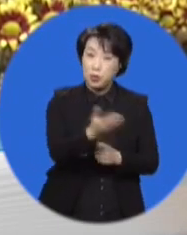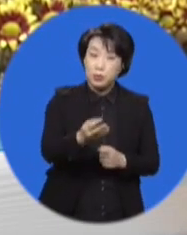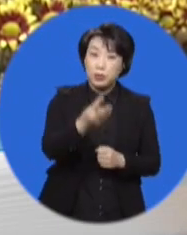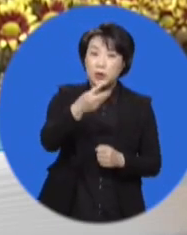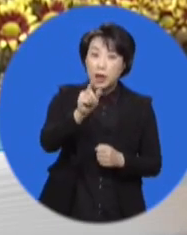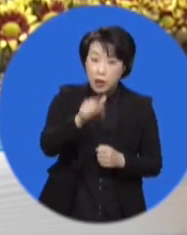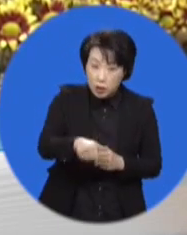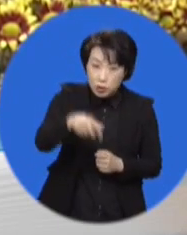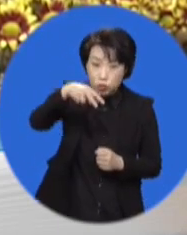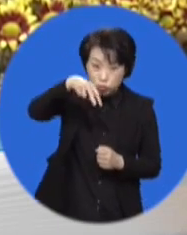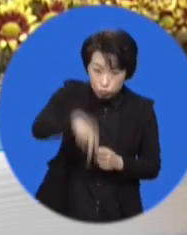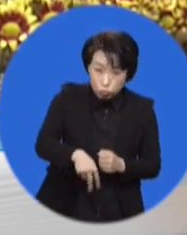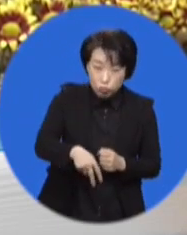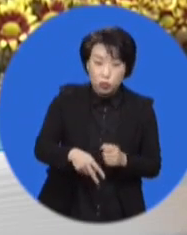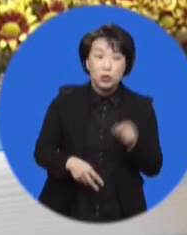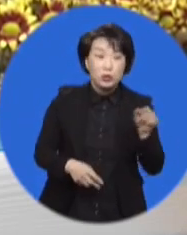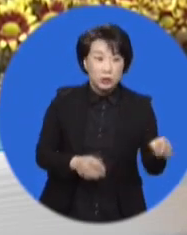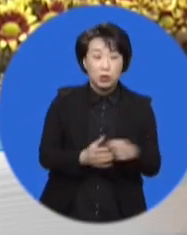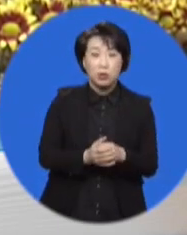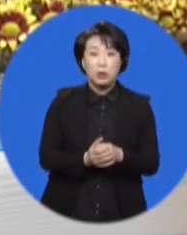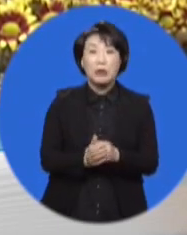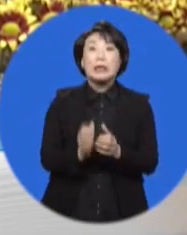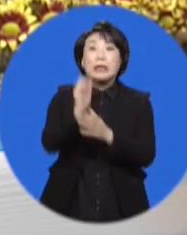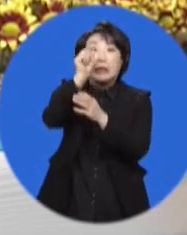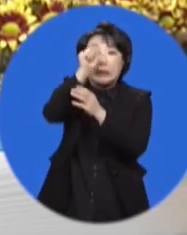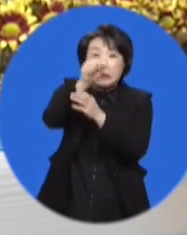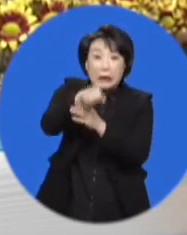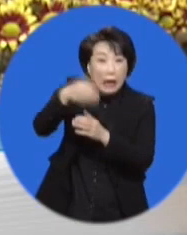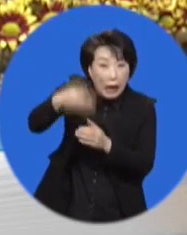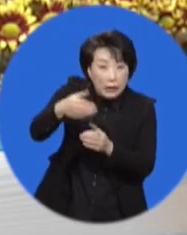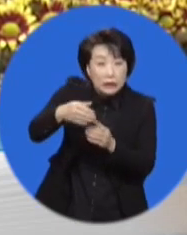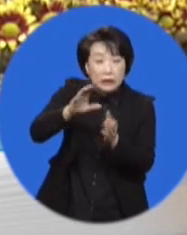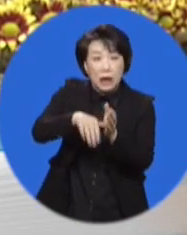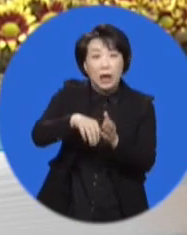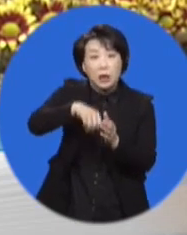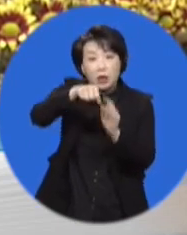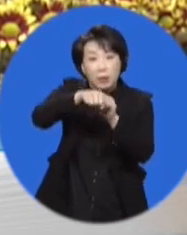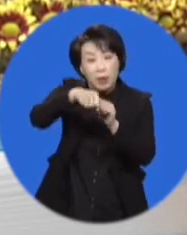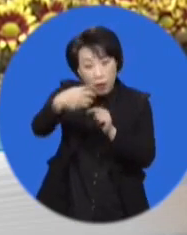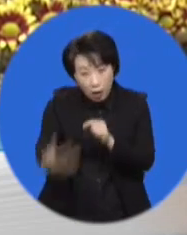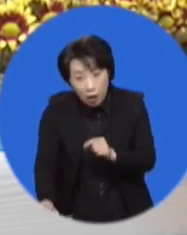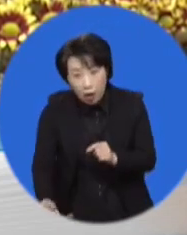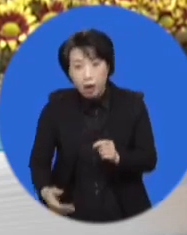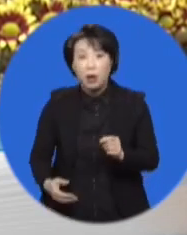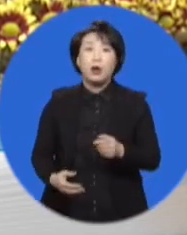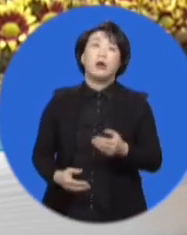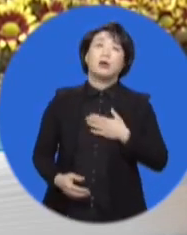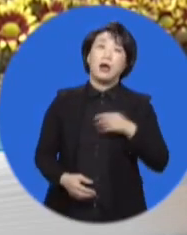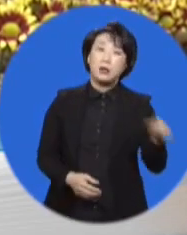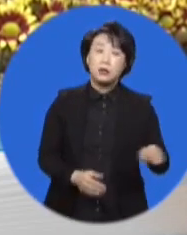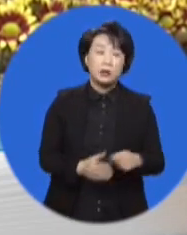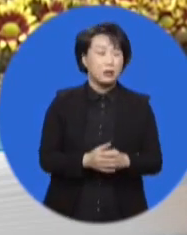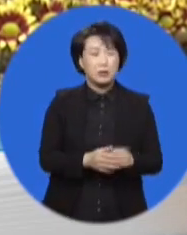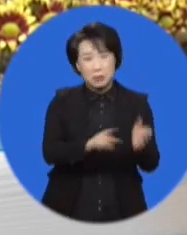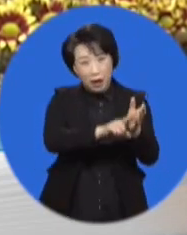탁수처럼 기한전에 떨어진 열매가 되고 말았다 그 말이야. 우리는 이런 비참한 사람 되지